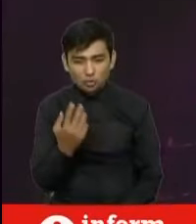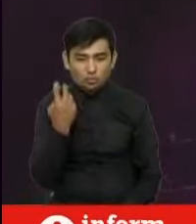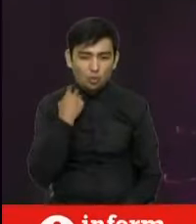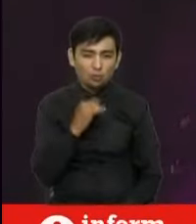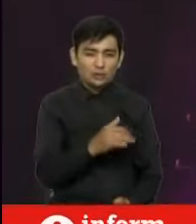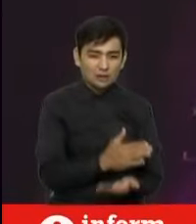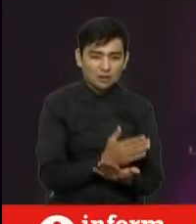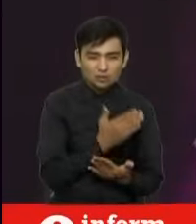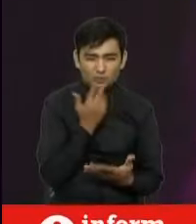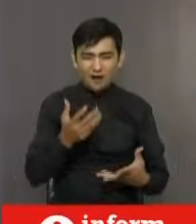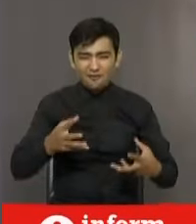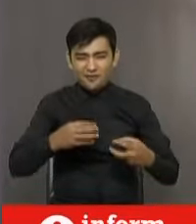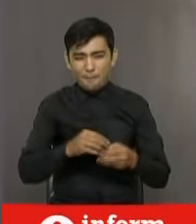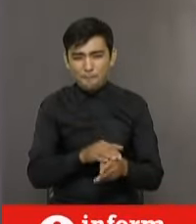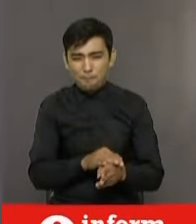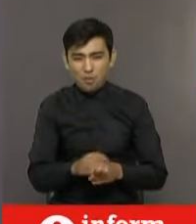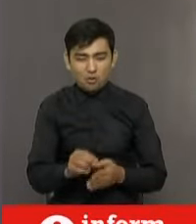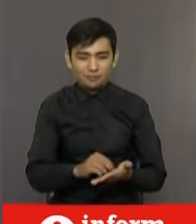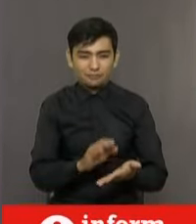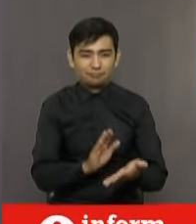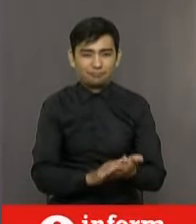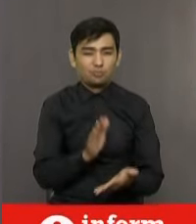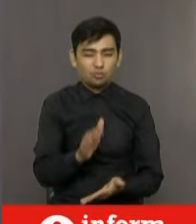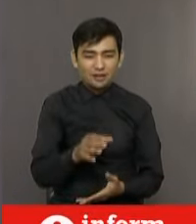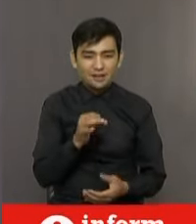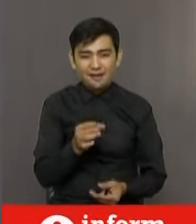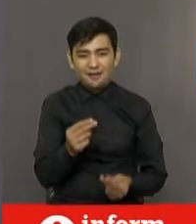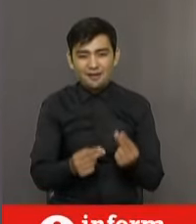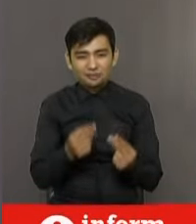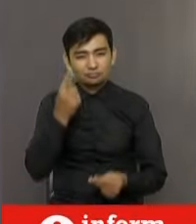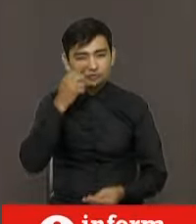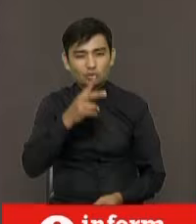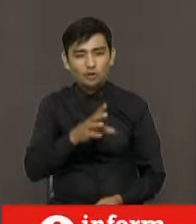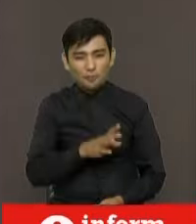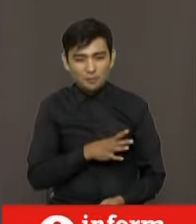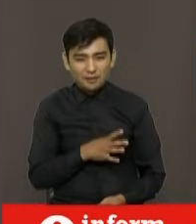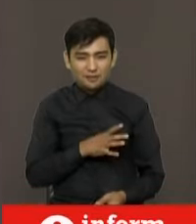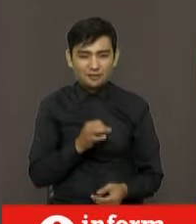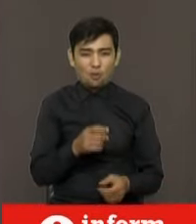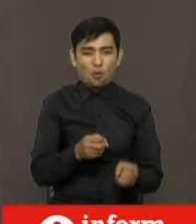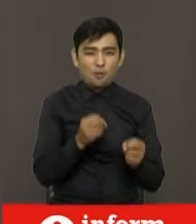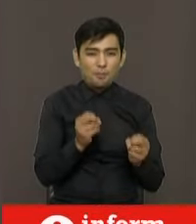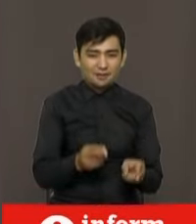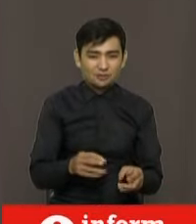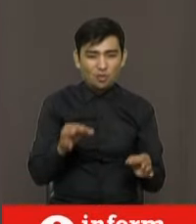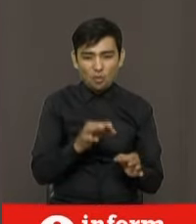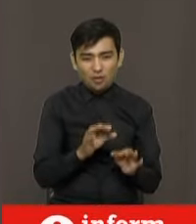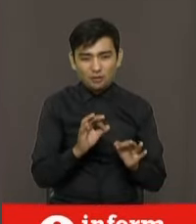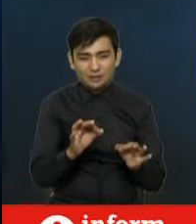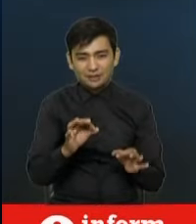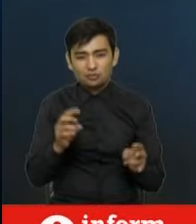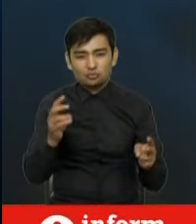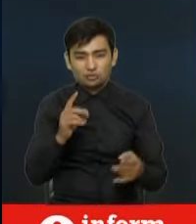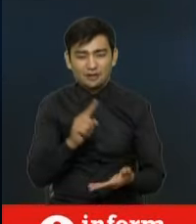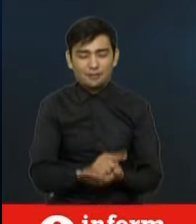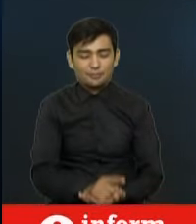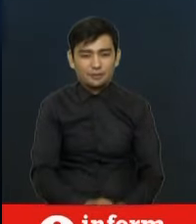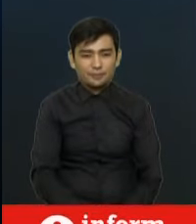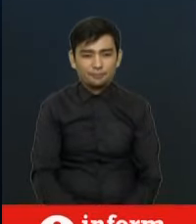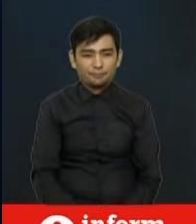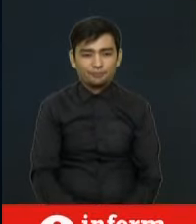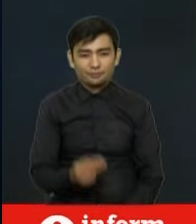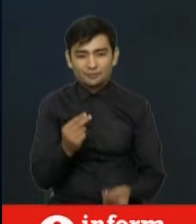жоғы бәрі-бәрі нақтыланады. Әрі ойын бизнесін ұйымдастырушы бәс тігудің қаупі жайлы ескертуге міндетті.